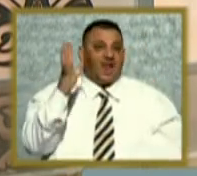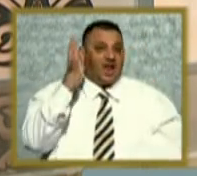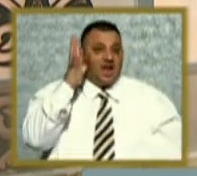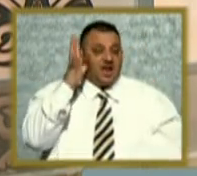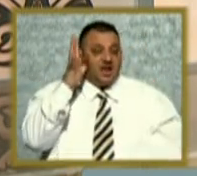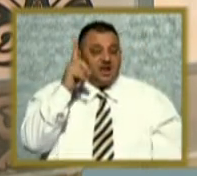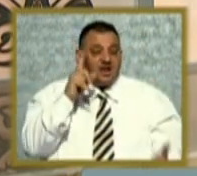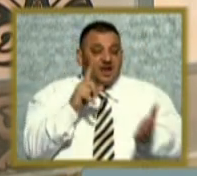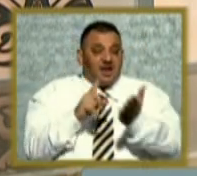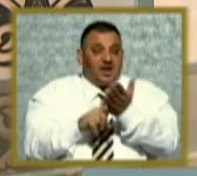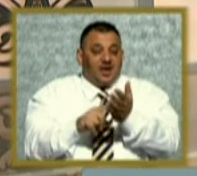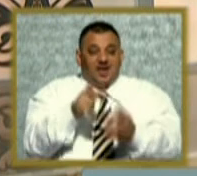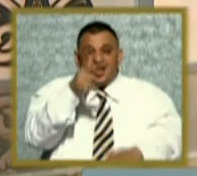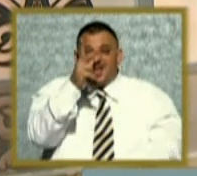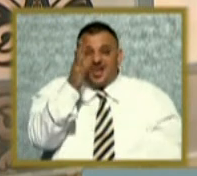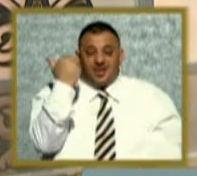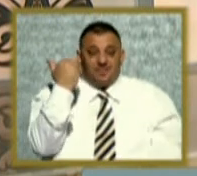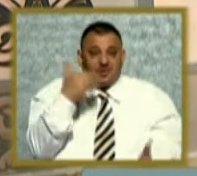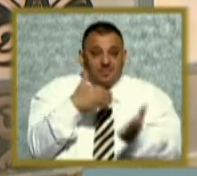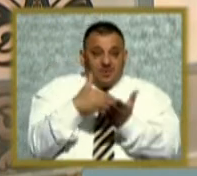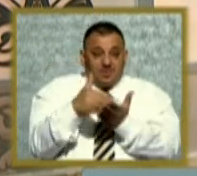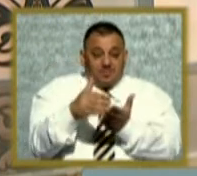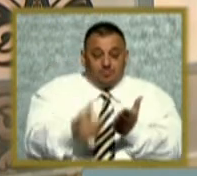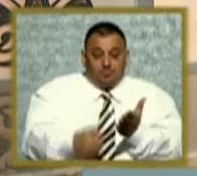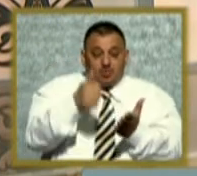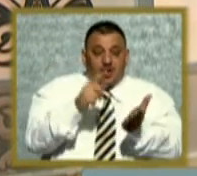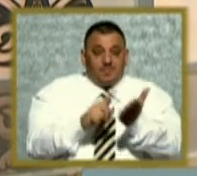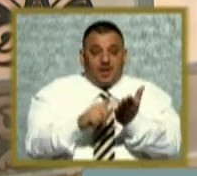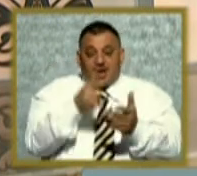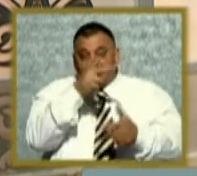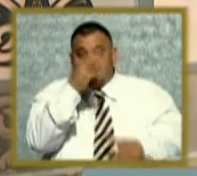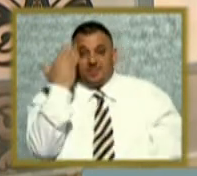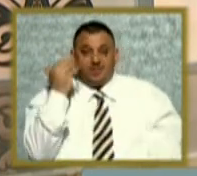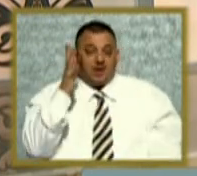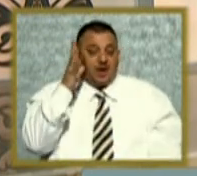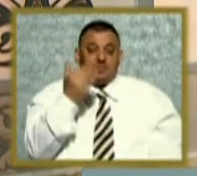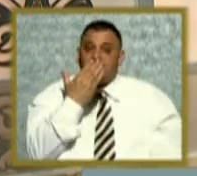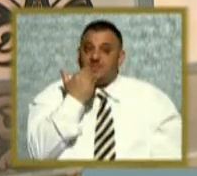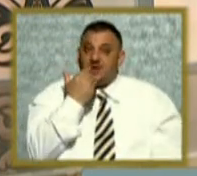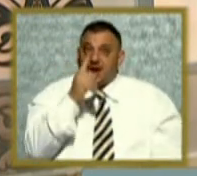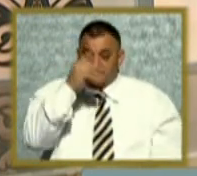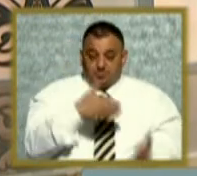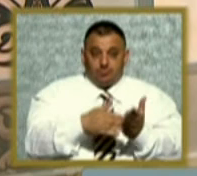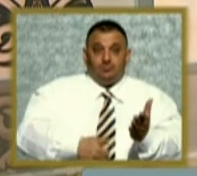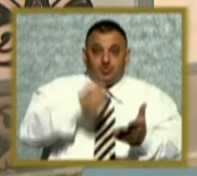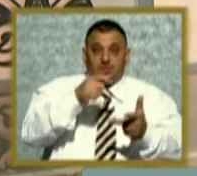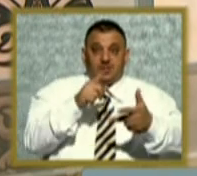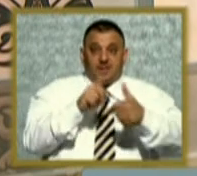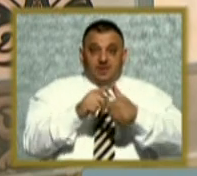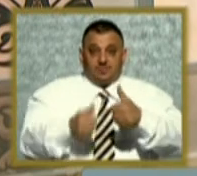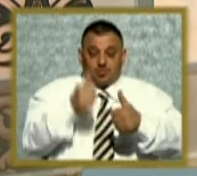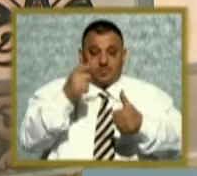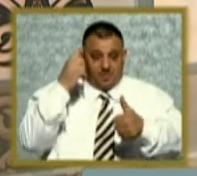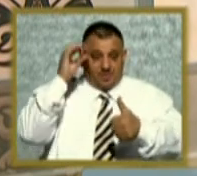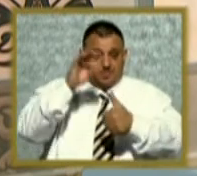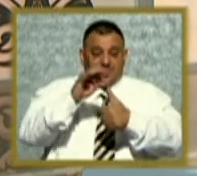فهل هذا يعني ينفع في شيء مثلا يعني من الصلوات كذا سنة ما صلاها؟ طيب، عارف